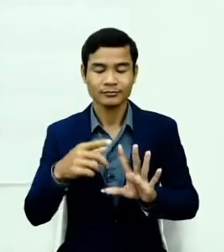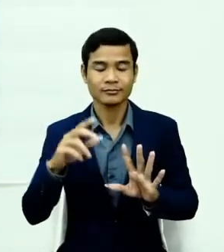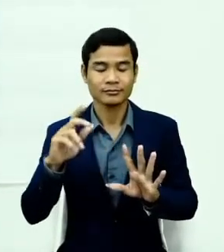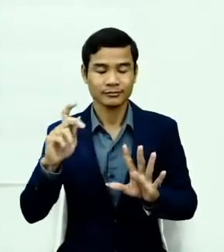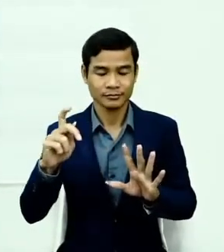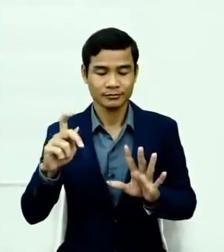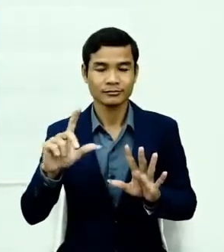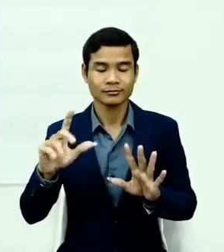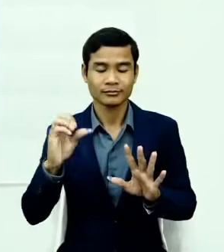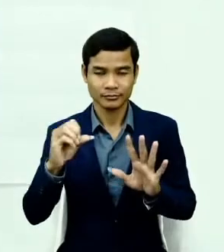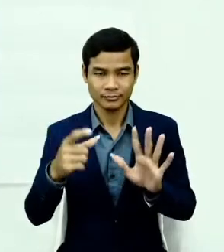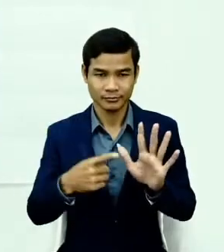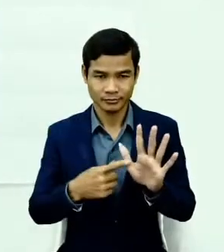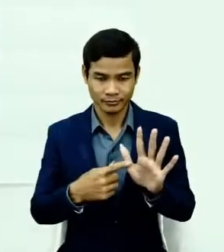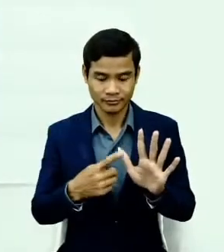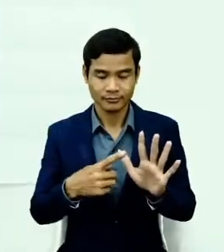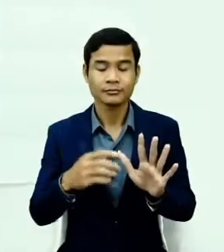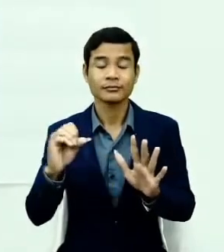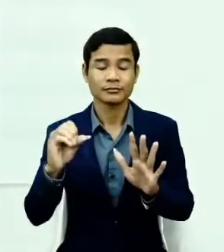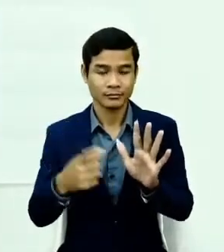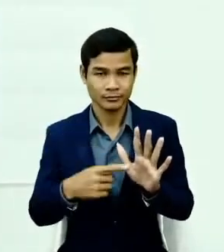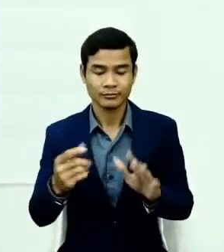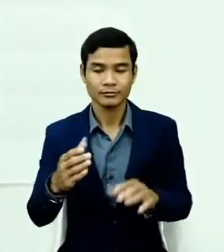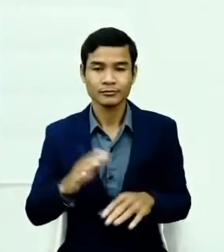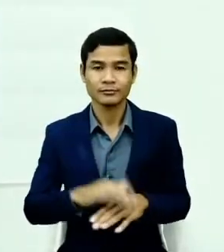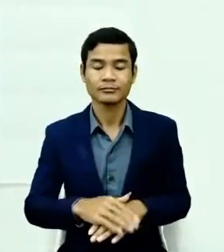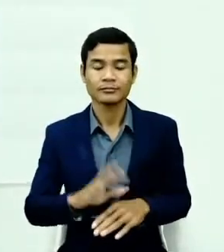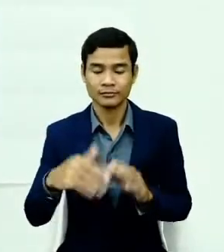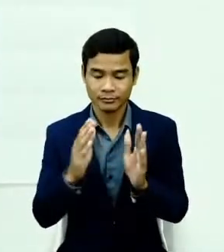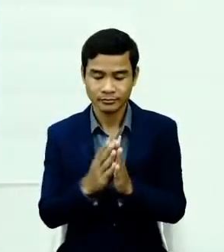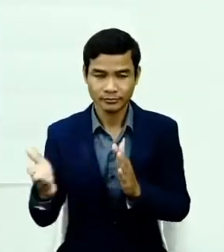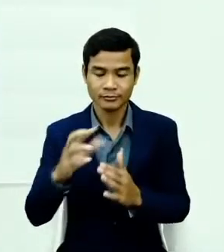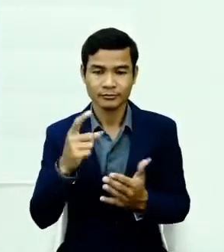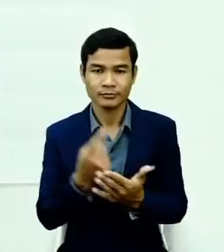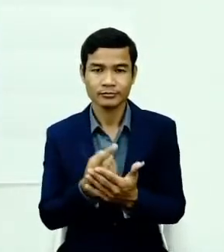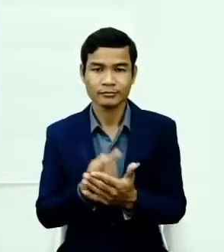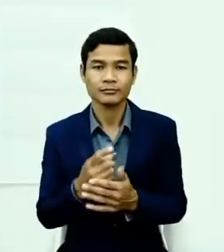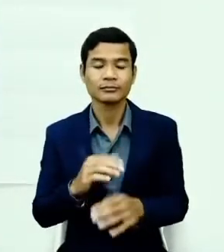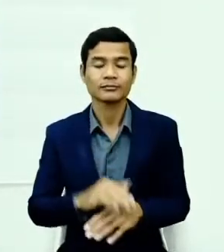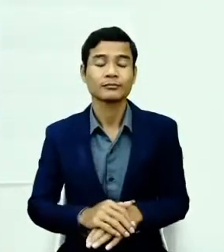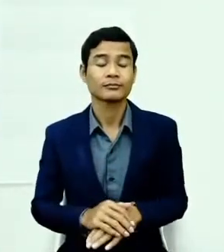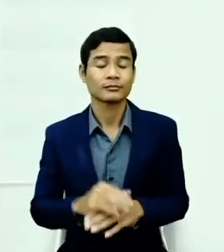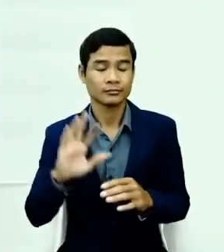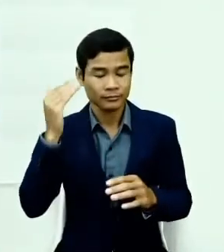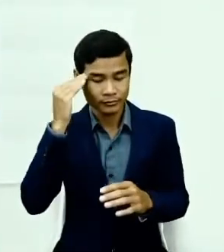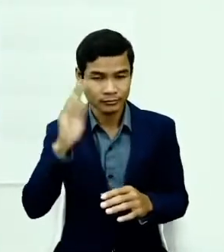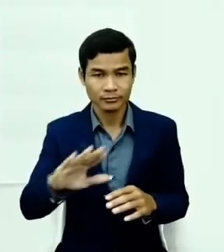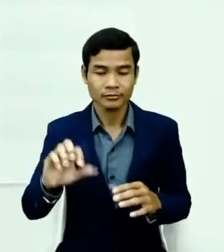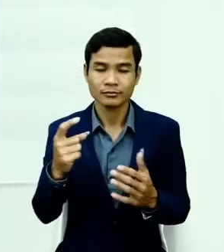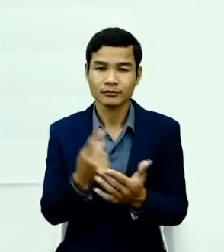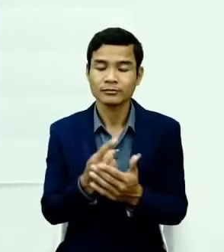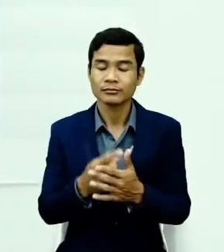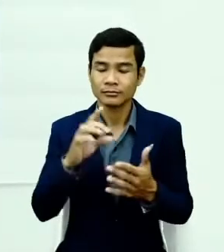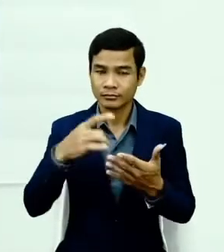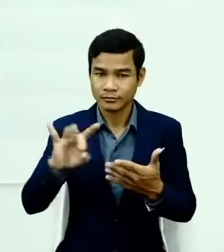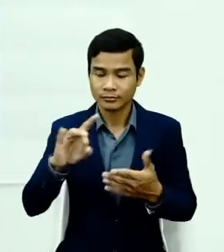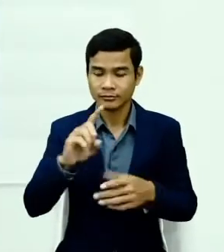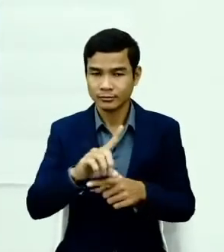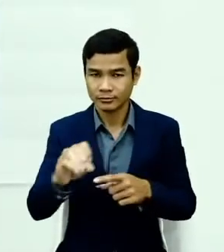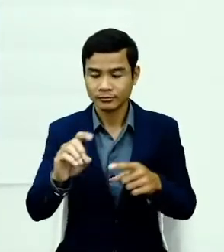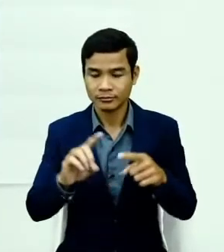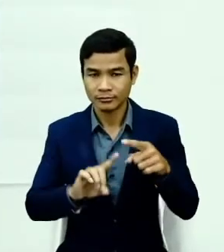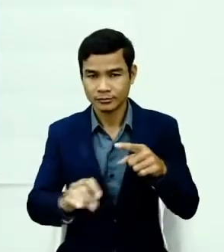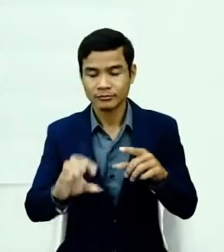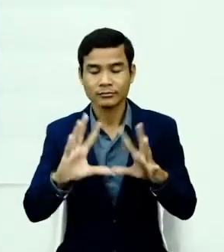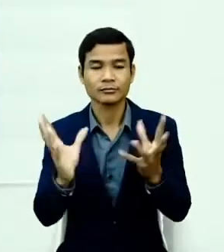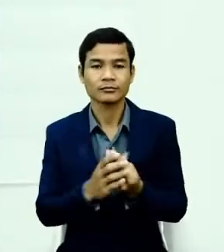លាលីចាអរគុណកូនកូនដែលបានចូលរួមធ្វើកិច្ចការផ្ទះអ្នកគ្រូសង្ឃឹមថាកូនកូនប្រកបជាបានពិន្ទុ10គ្រប់